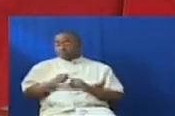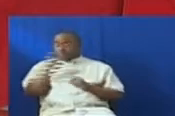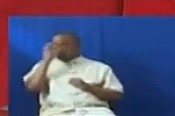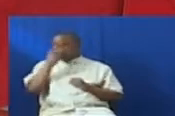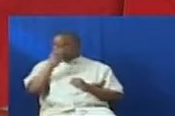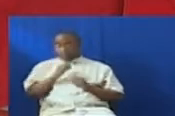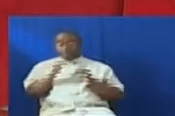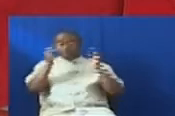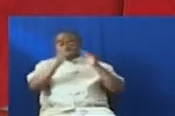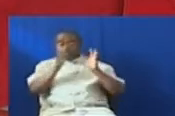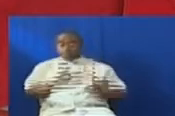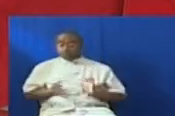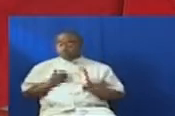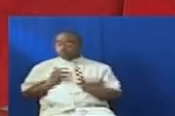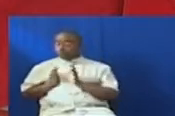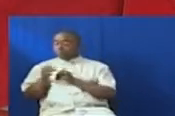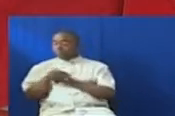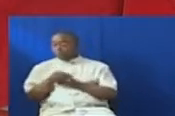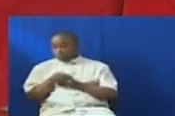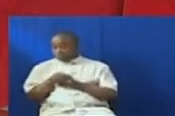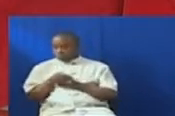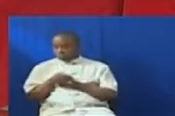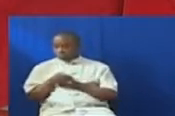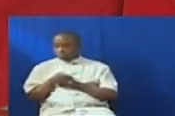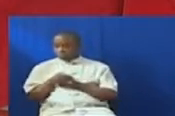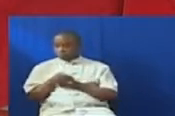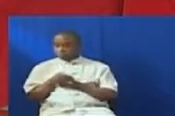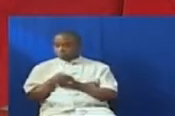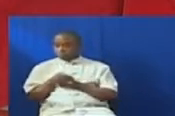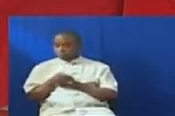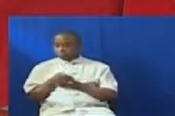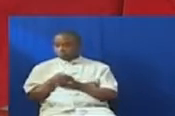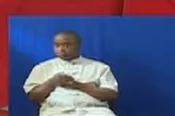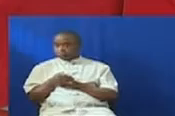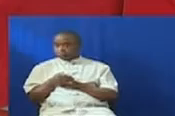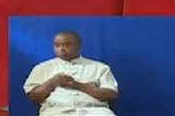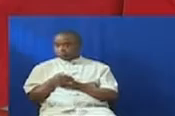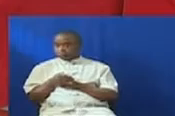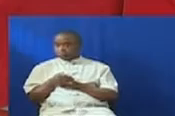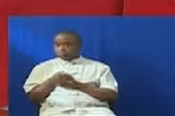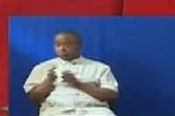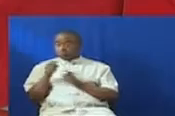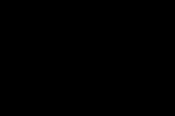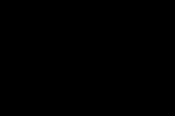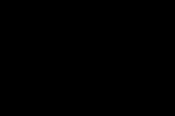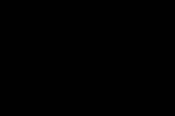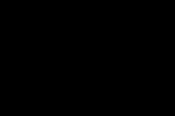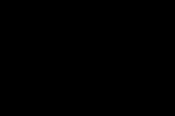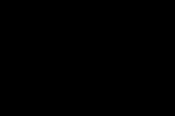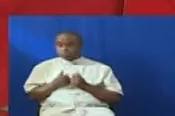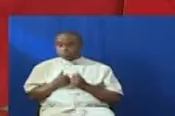kuliko kusema tuwatafute wale ambao wanachezea huo mfumo.